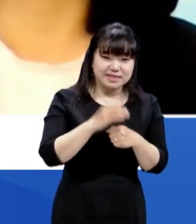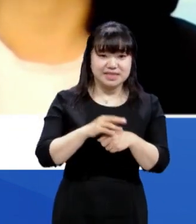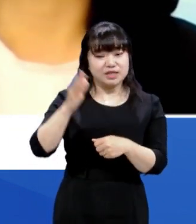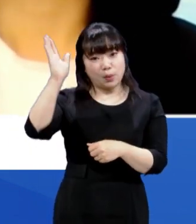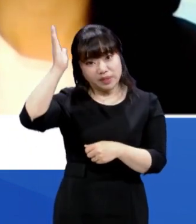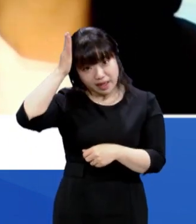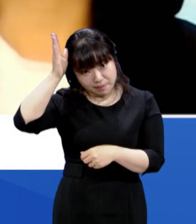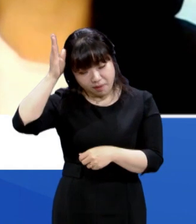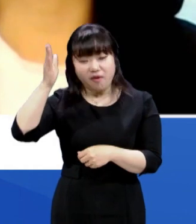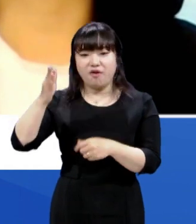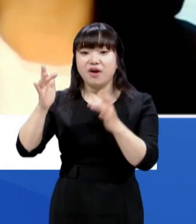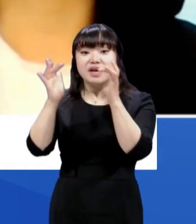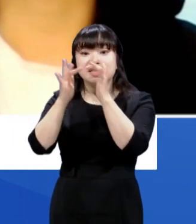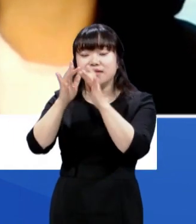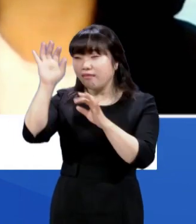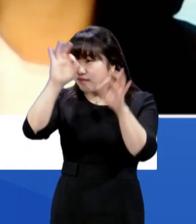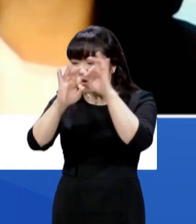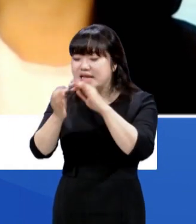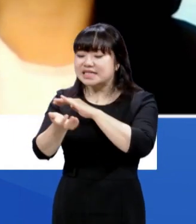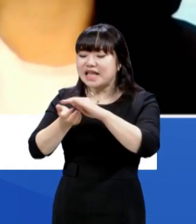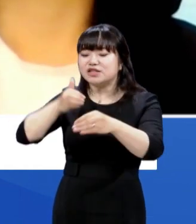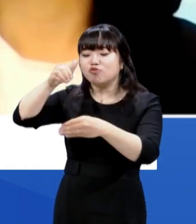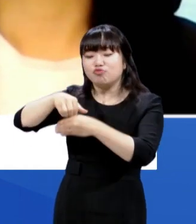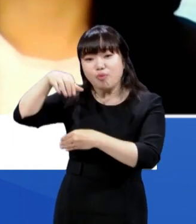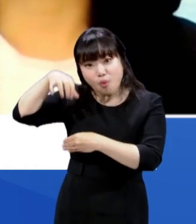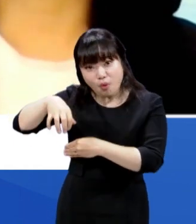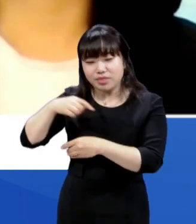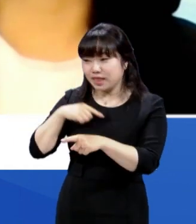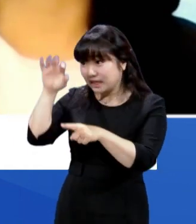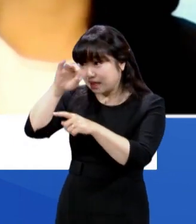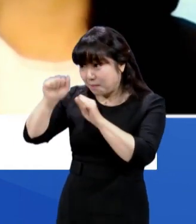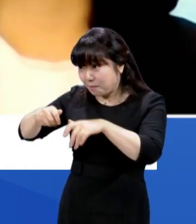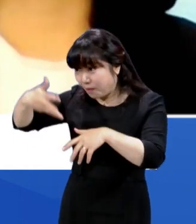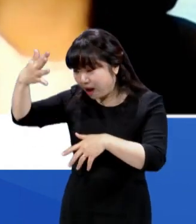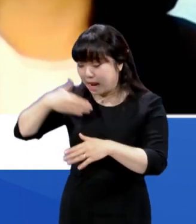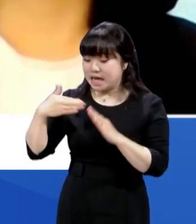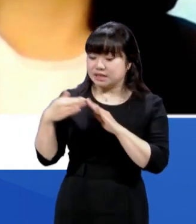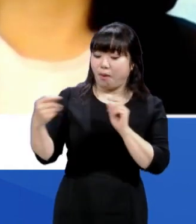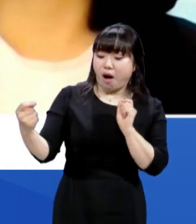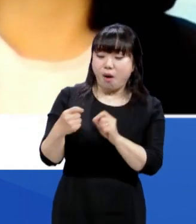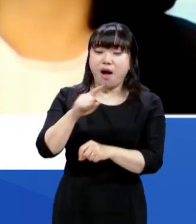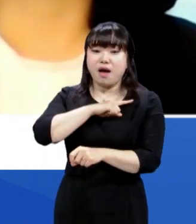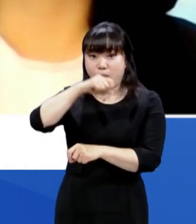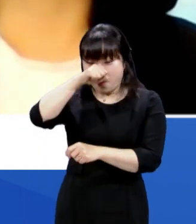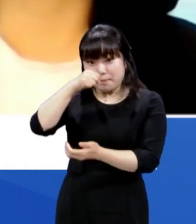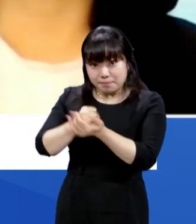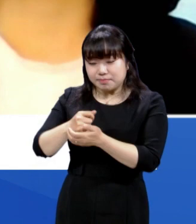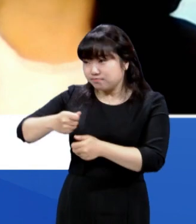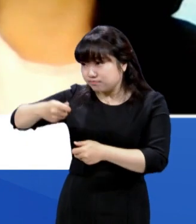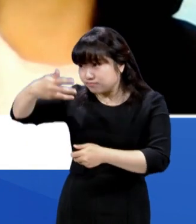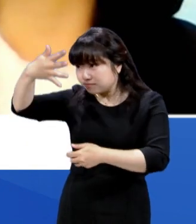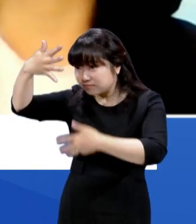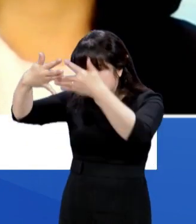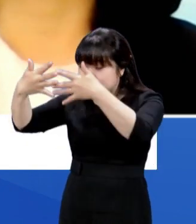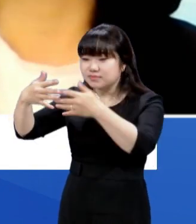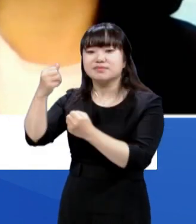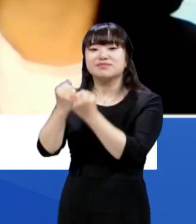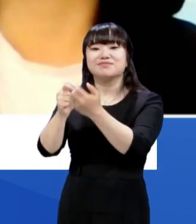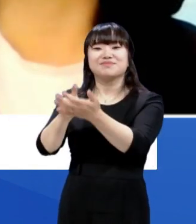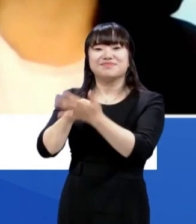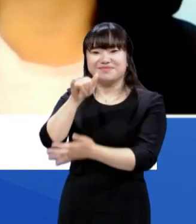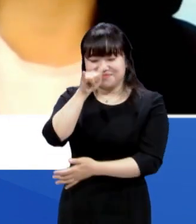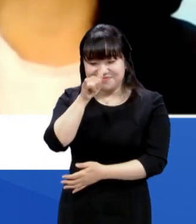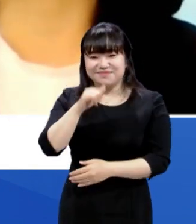사이트에서 사전 투표소 찾기 를 검색을 하시면 본인이 있는 곳과 가장 가까운 곳에 위치한 사전투표 설 안내를 해줄